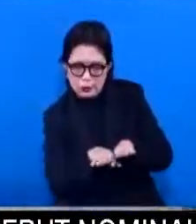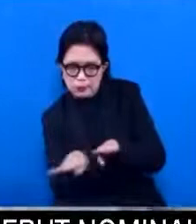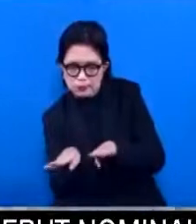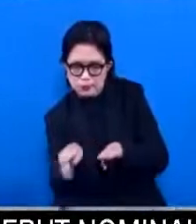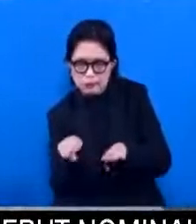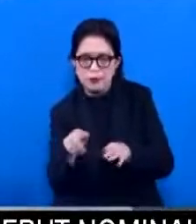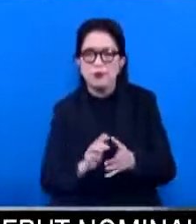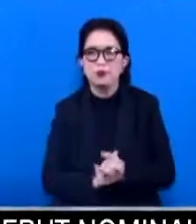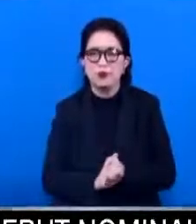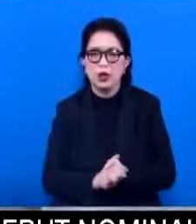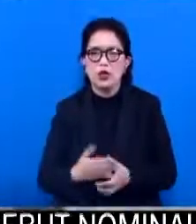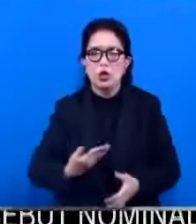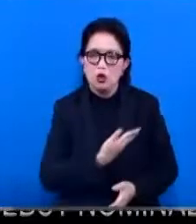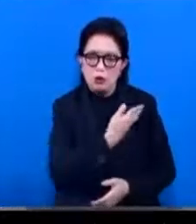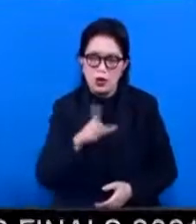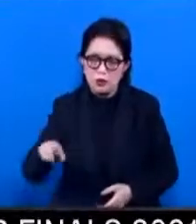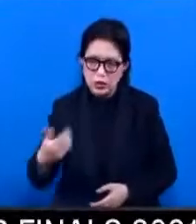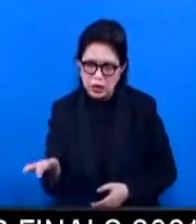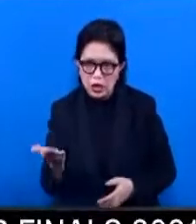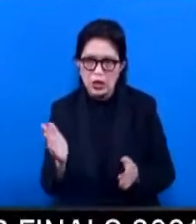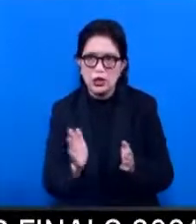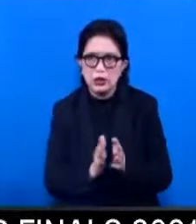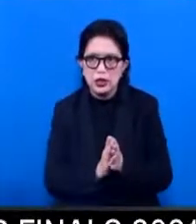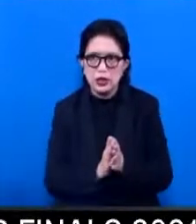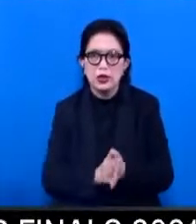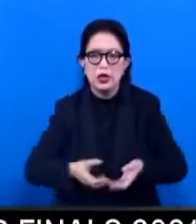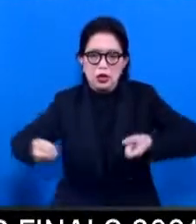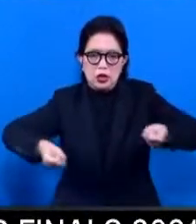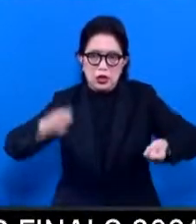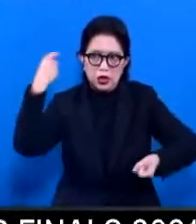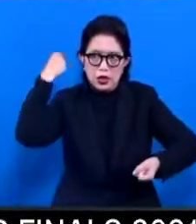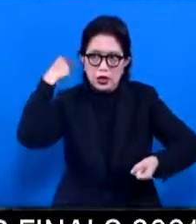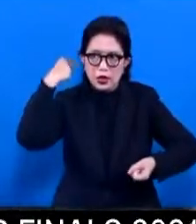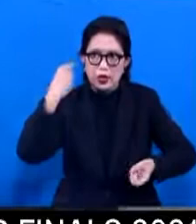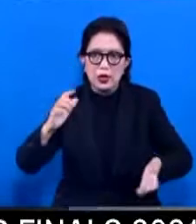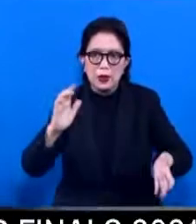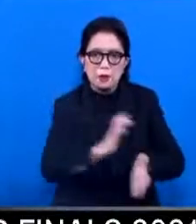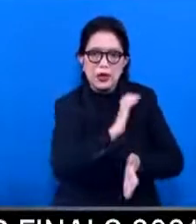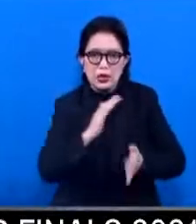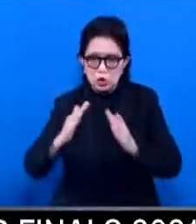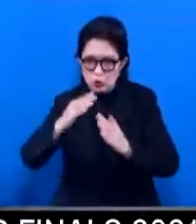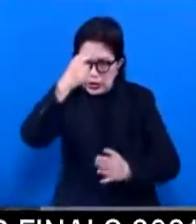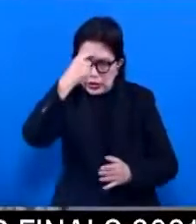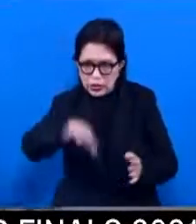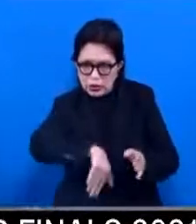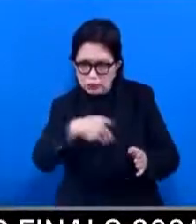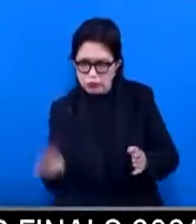menelan korban jiwa, kejadian ini juga membuat sejumlah limbah medis tumpah ke jalan. Untuk kepentingan penyelidikan,